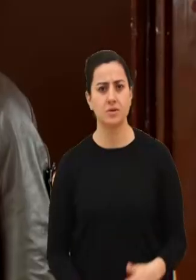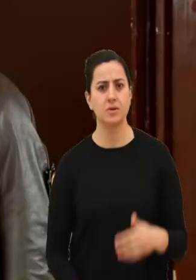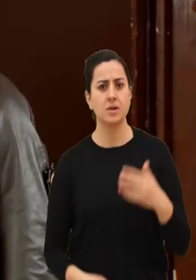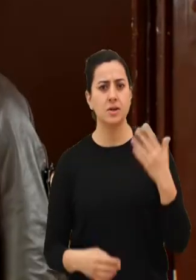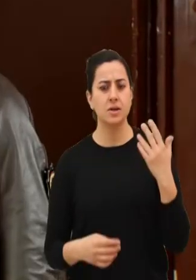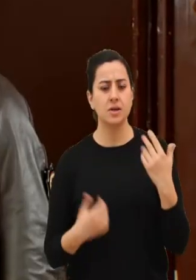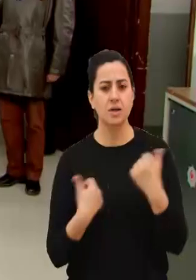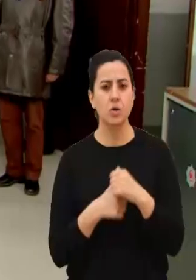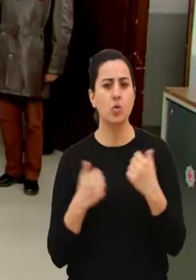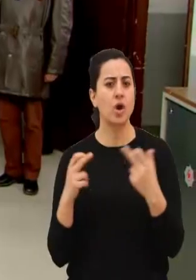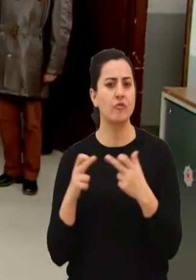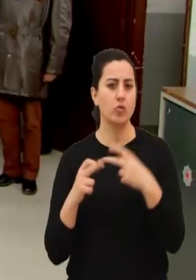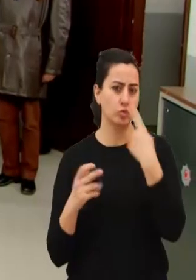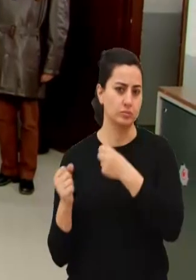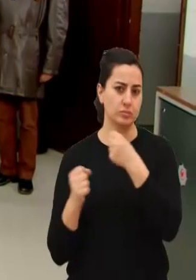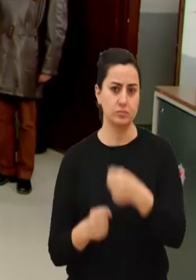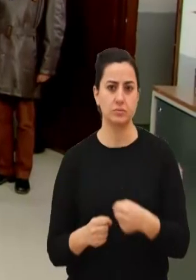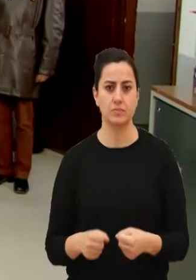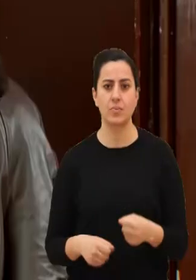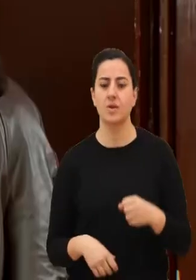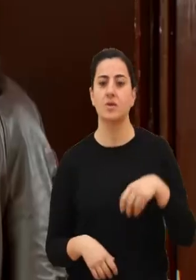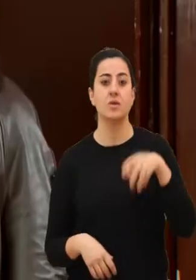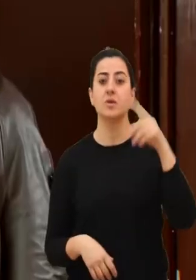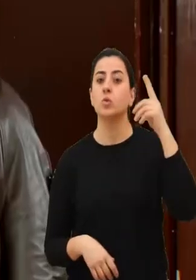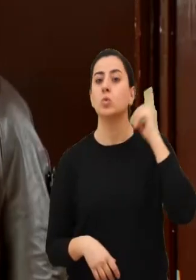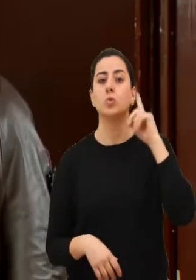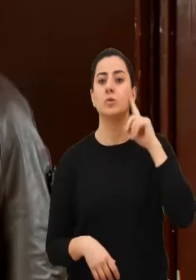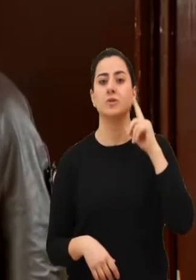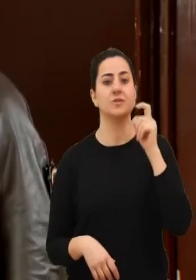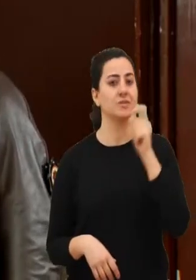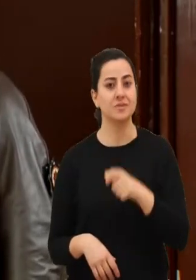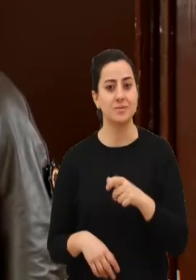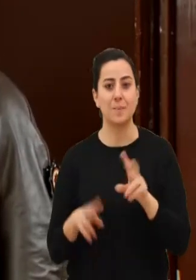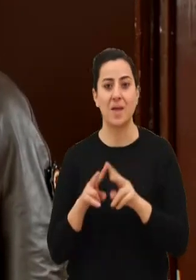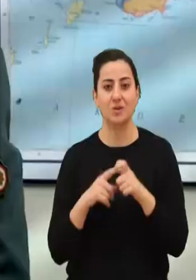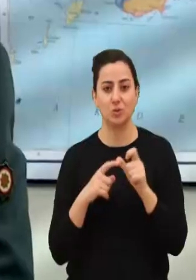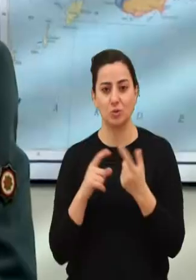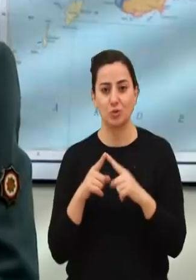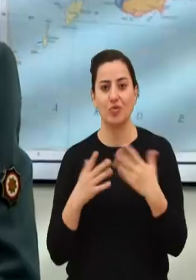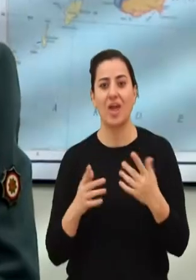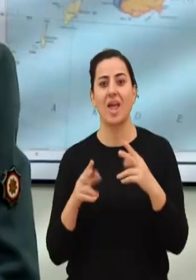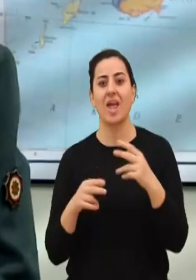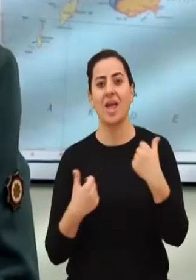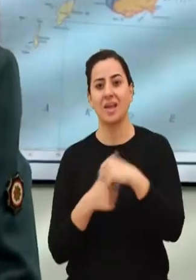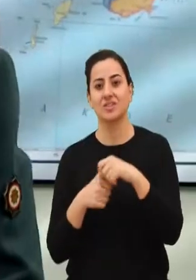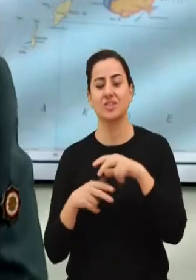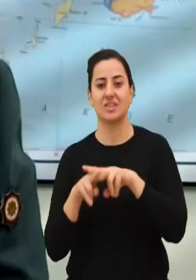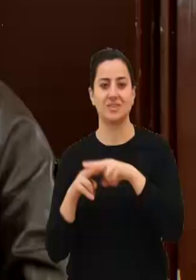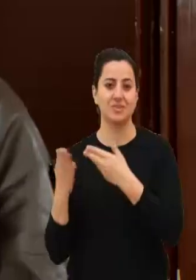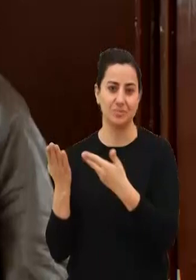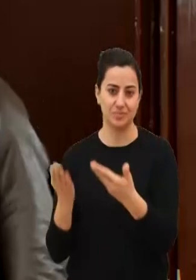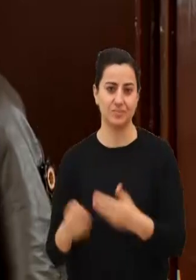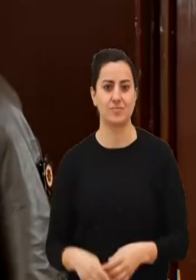koca kavgası başkomiserim. Karı koca? Başrollerinde her zamanki gibi kahveci Mesut ve eşi Yıldız Hanım iftiharla